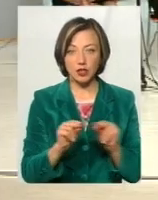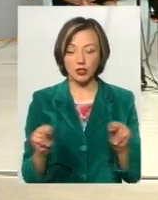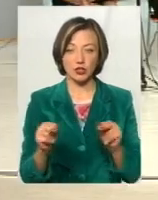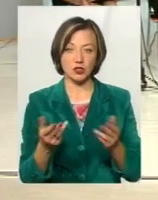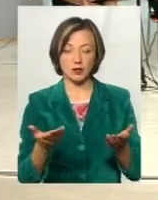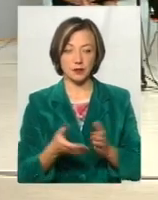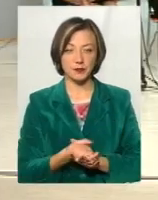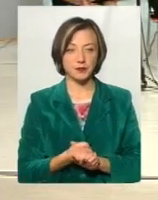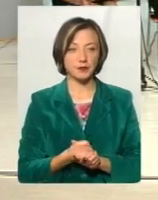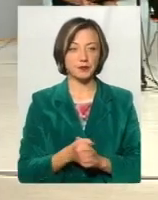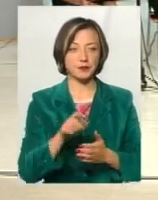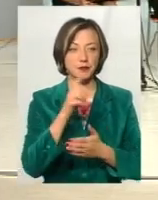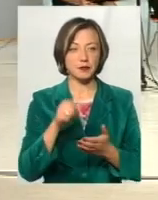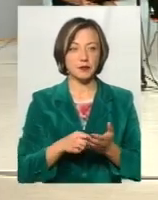бути?